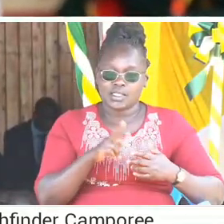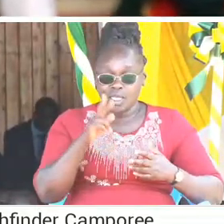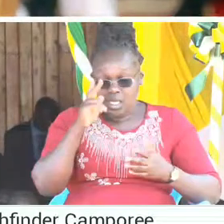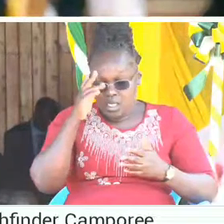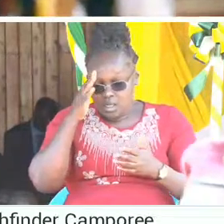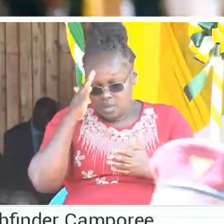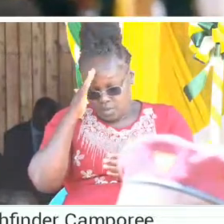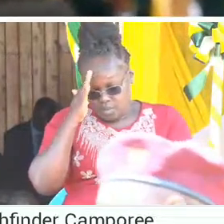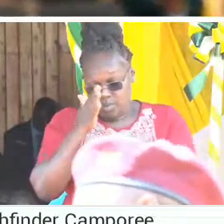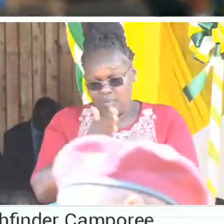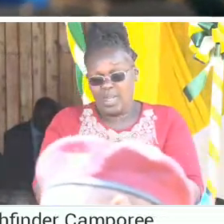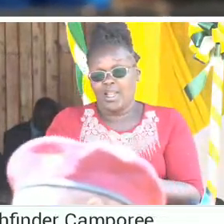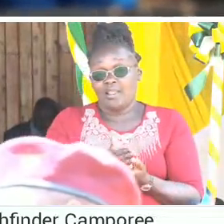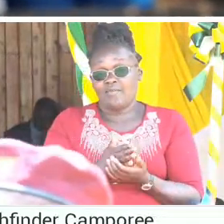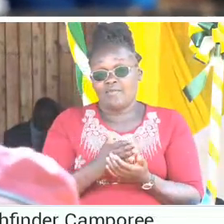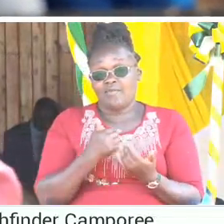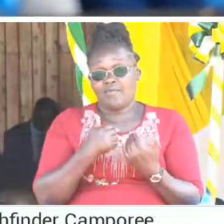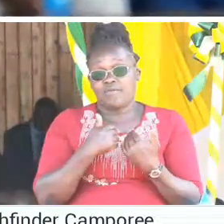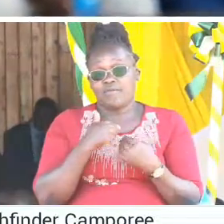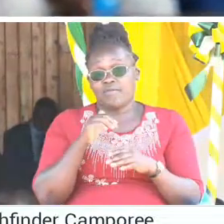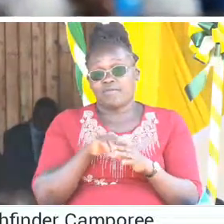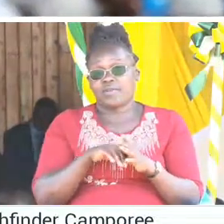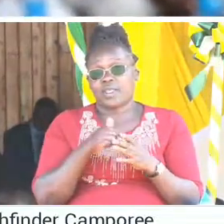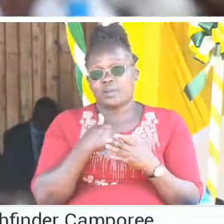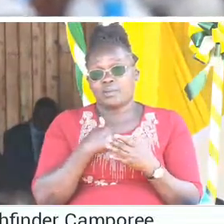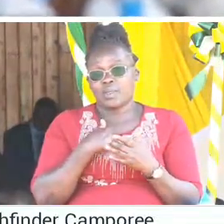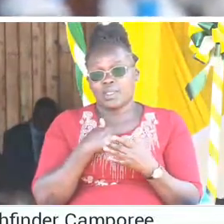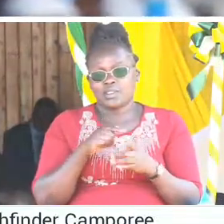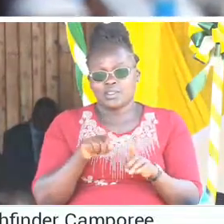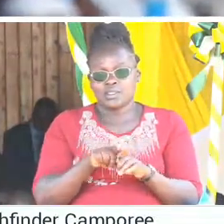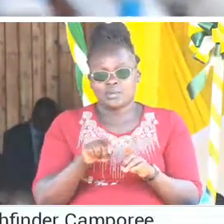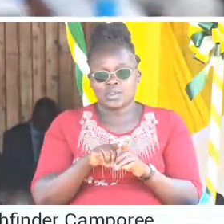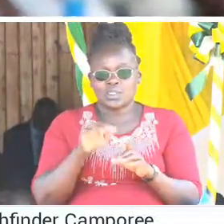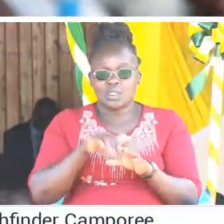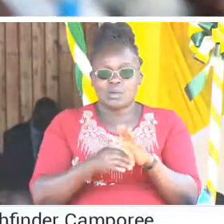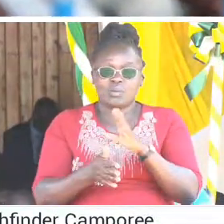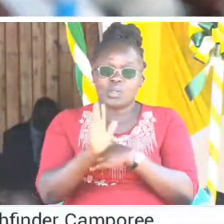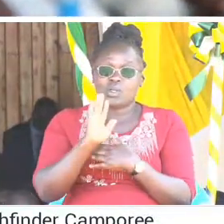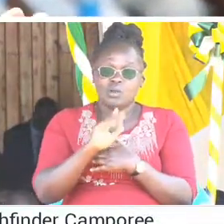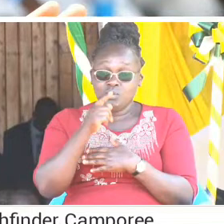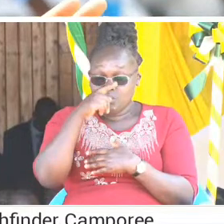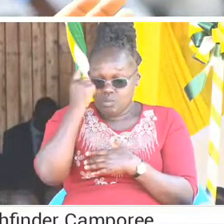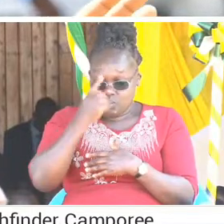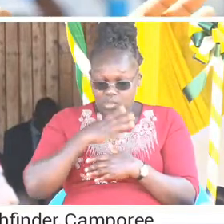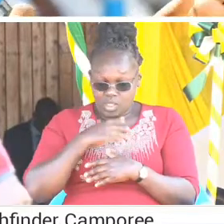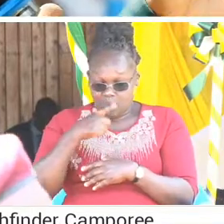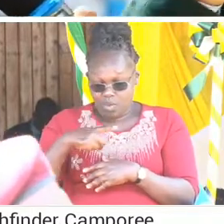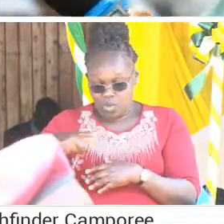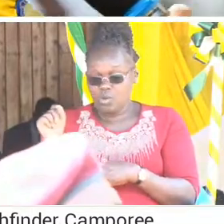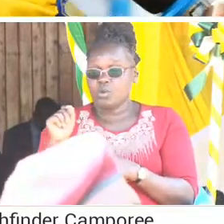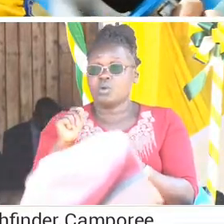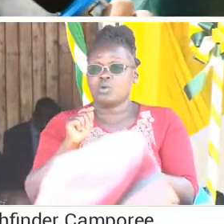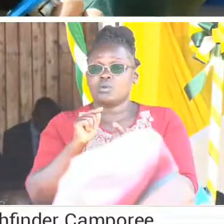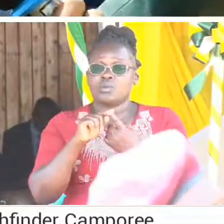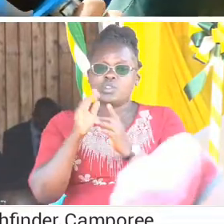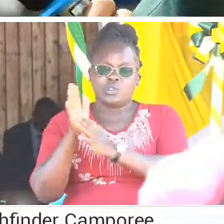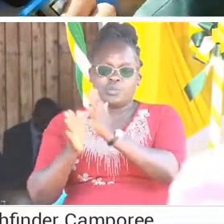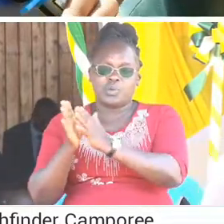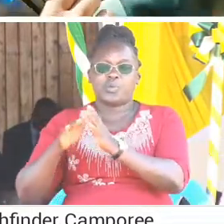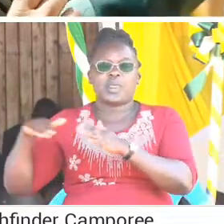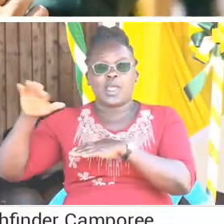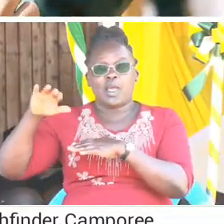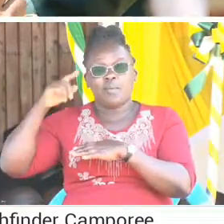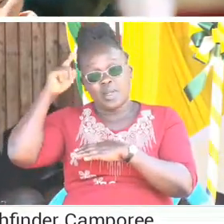mengi, kama sivyo ningaliwaambia. Maana enda kuandalia mahali, nikishaenda kuandalia